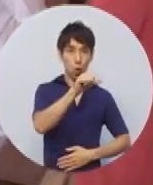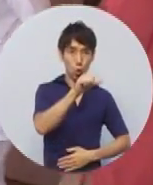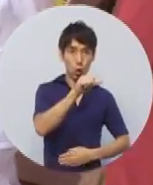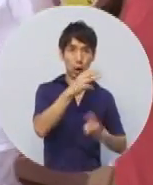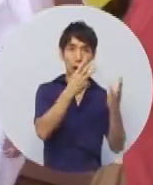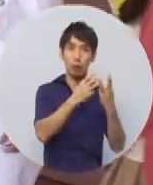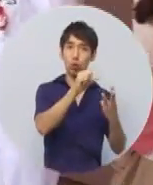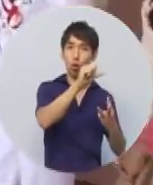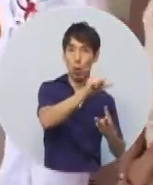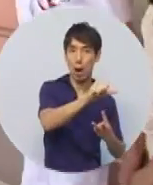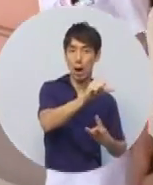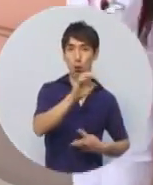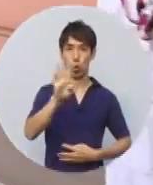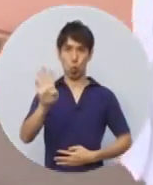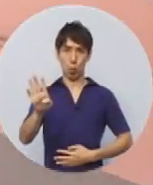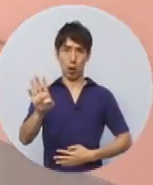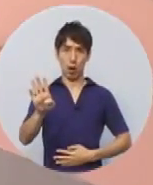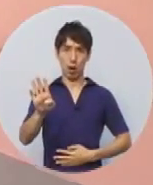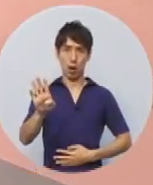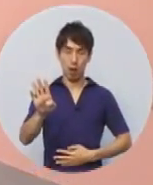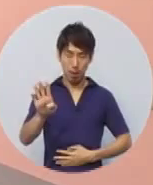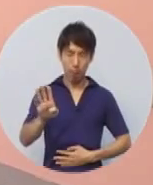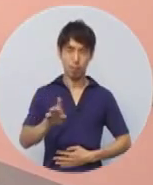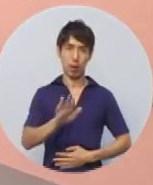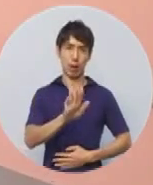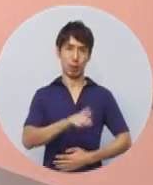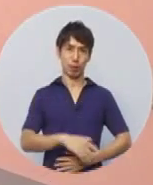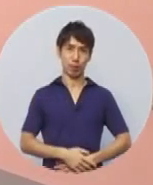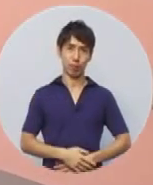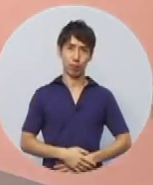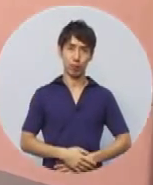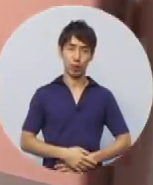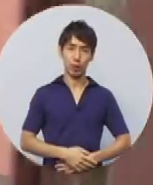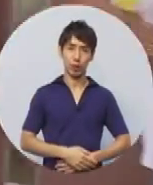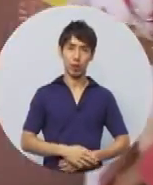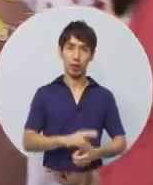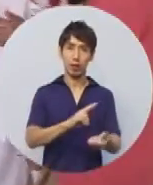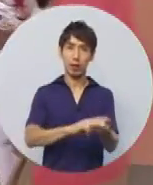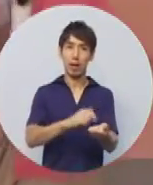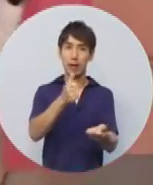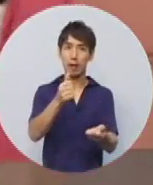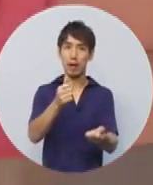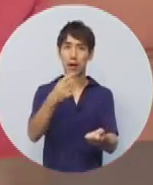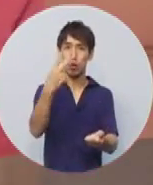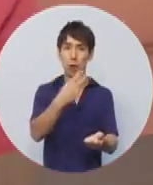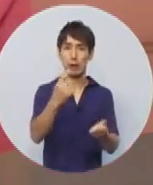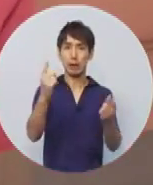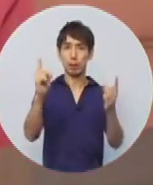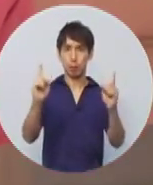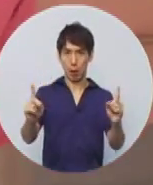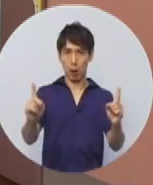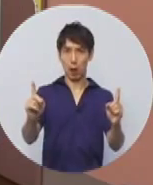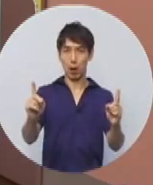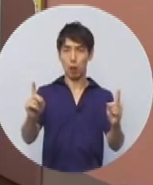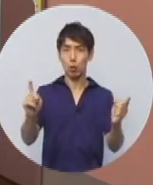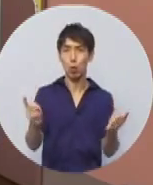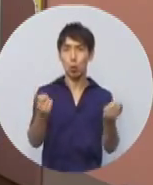つこっちに、 あちらにも、 はい、あります。2人の先生が同時に見ていたりとかしていますので、